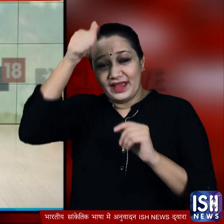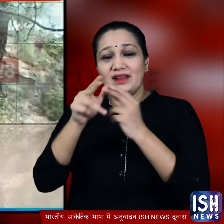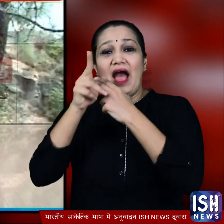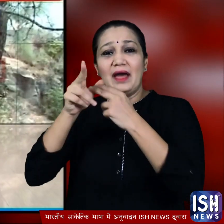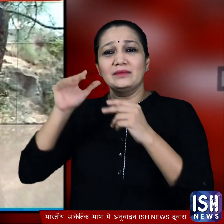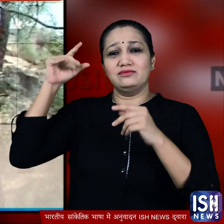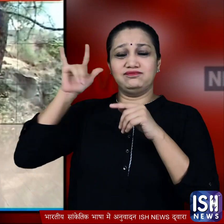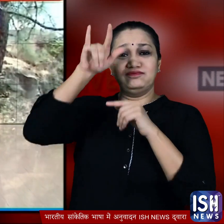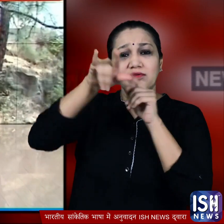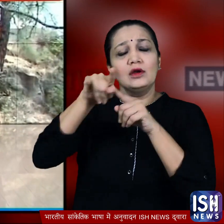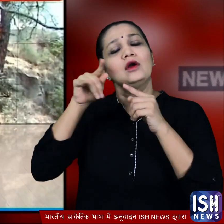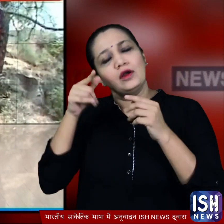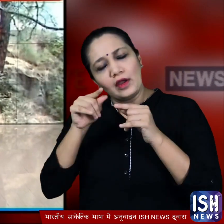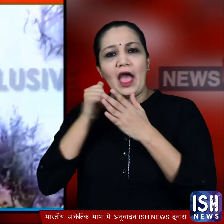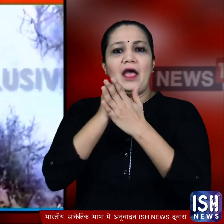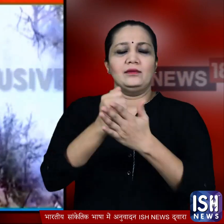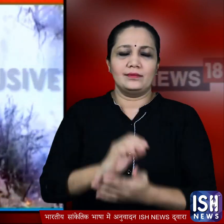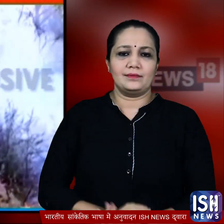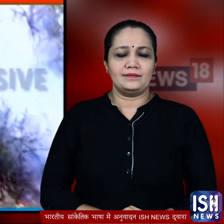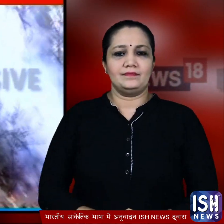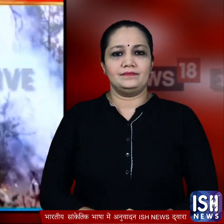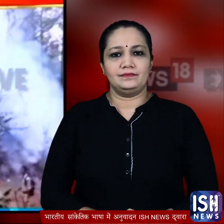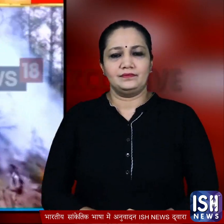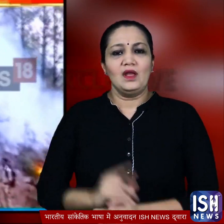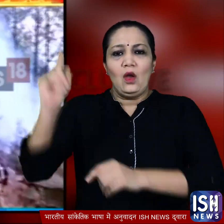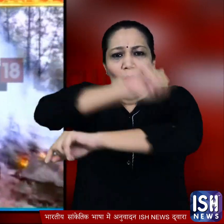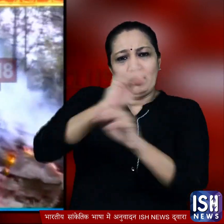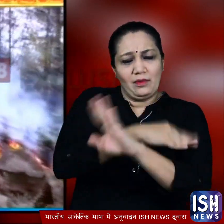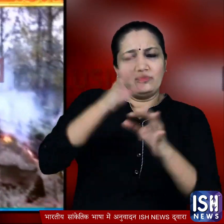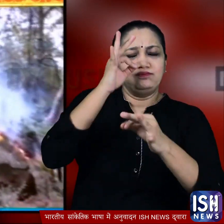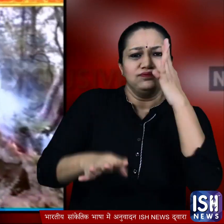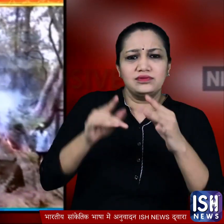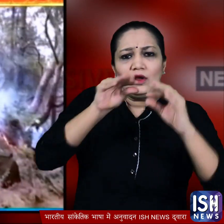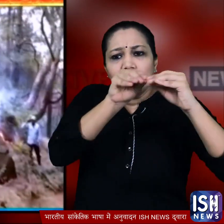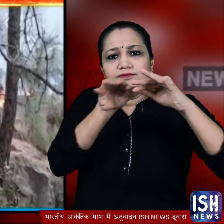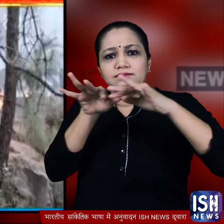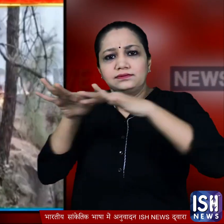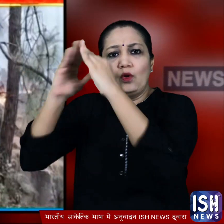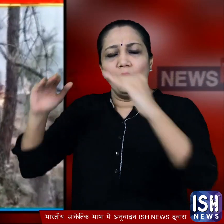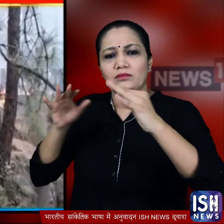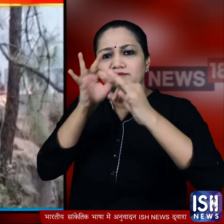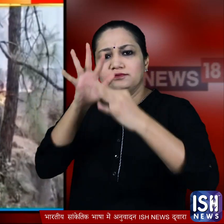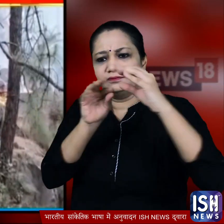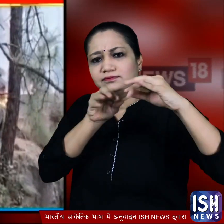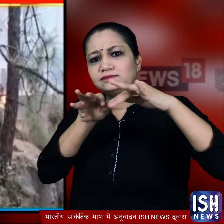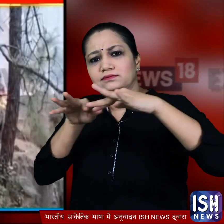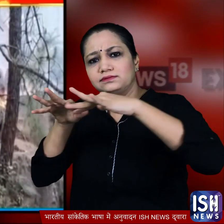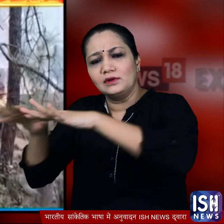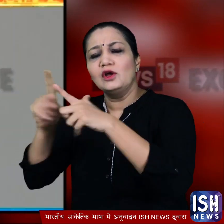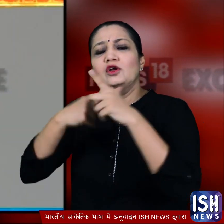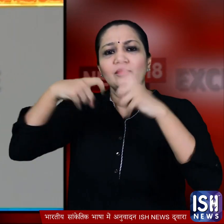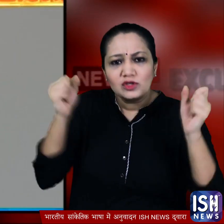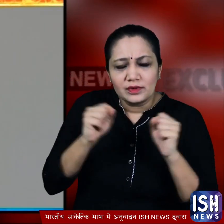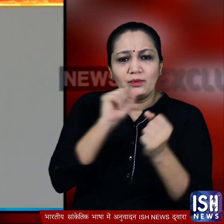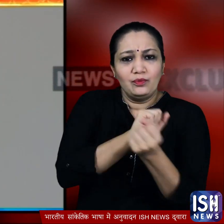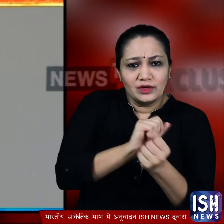वहां एक दिन पहले जंगल में आग लग गई थी, जो तेजी से रिहायशी इलाके की तरफ बढ़ने लगी। आग को बढ़ता देख जम्मू कश्मीर